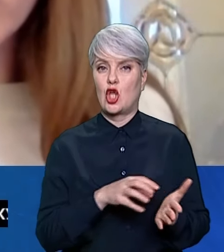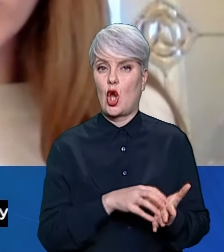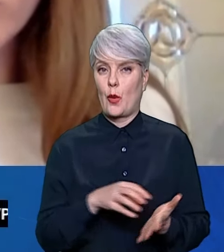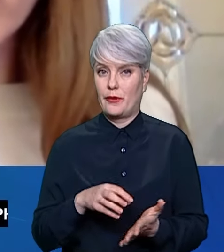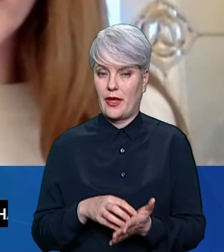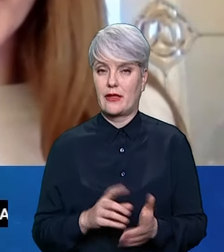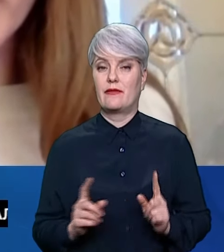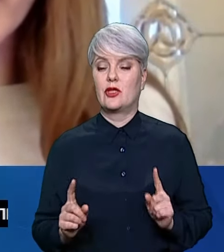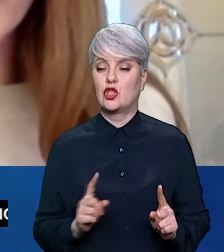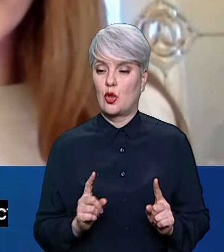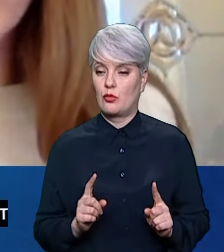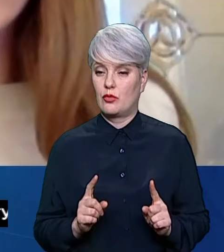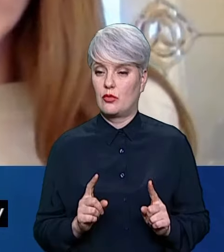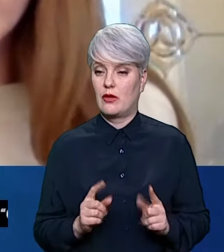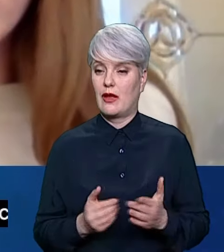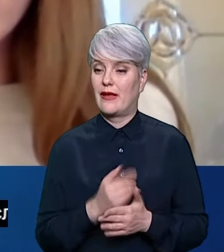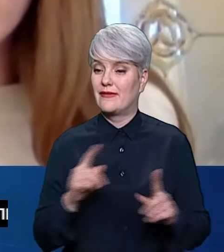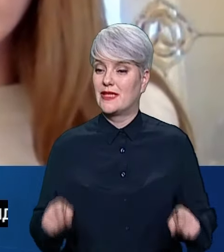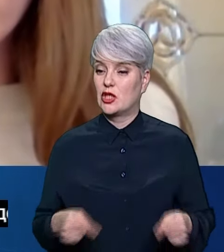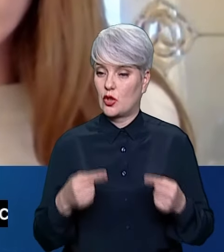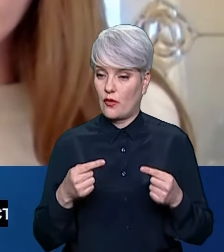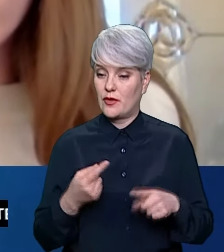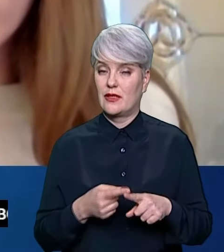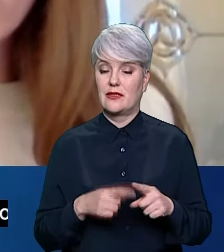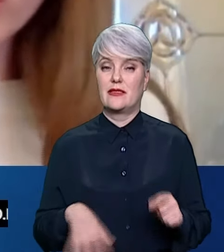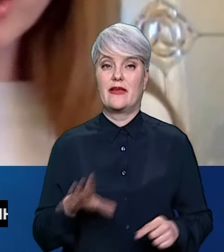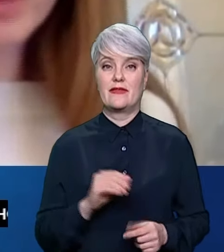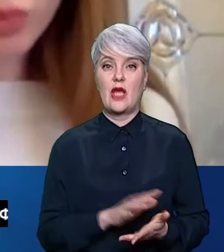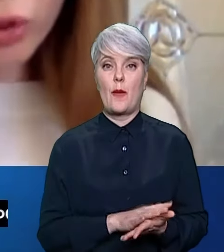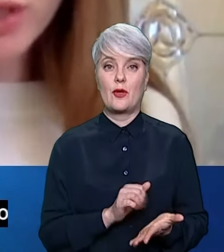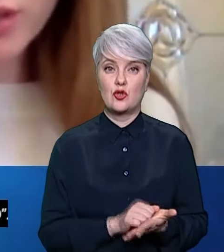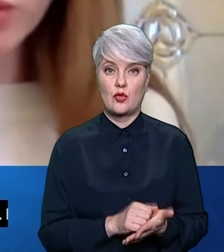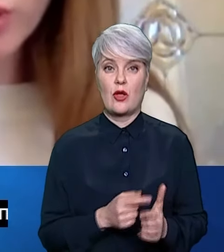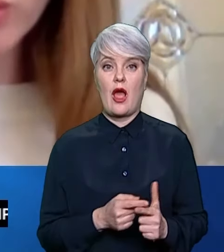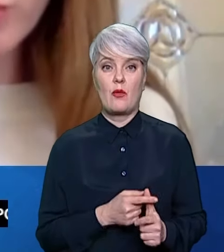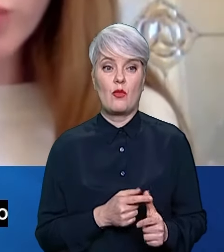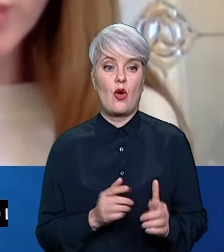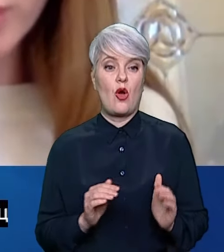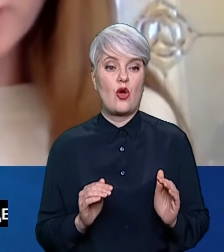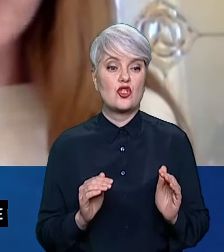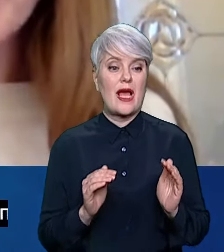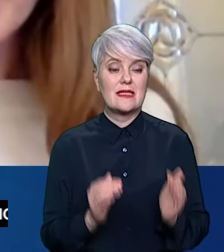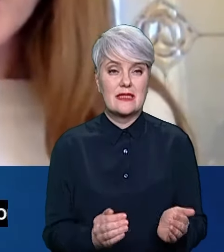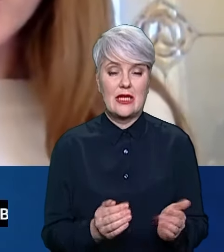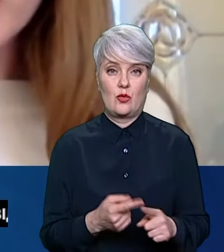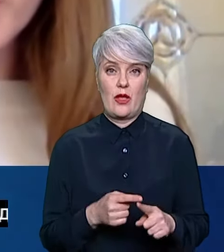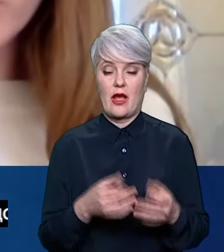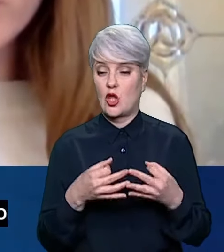для того, щоб відновити ці всі пошкодження, або хоча б ту частину, яка дозволить нам,